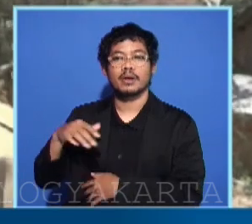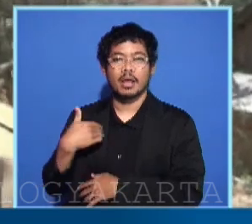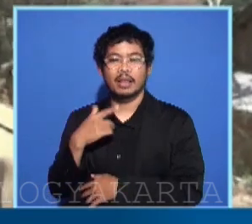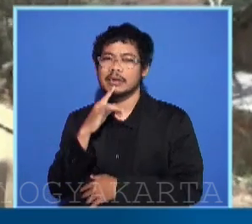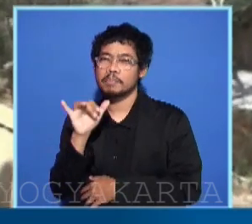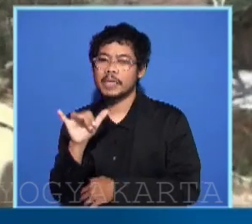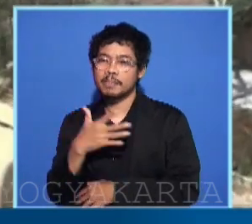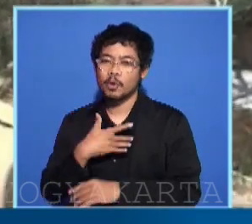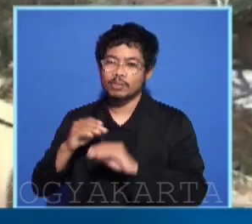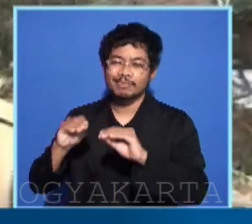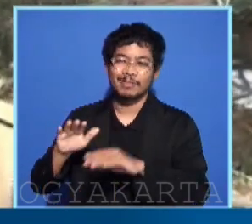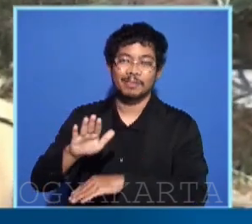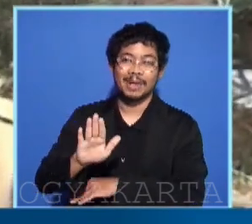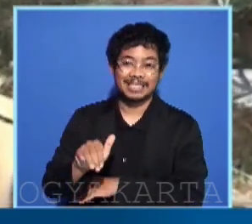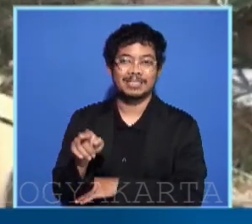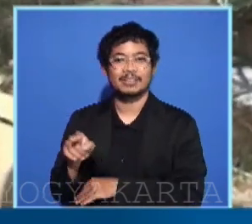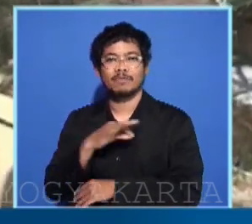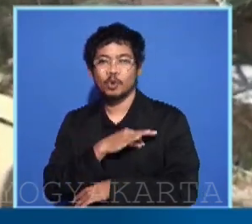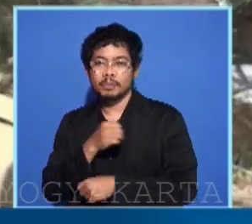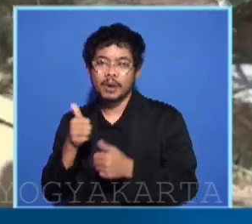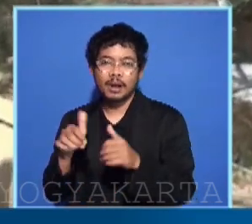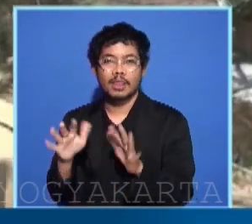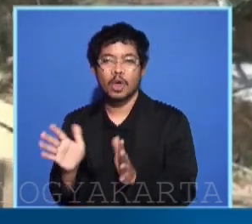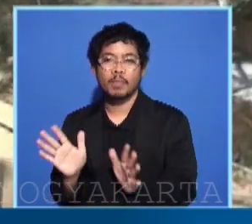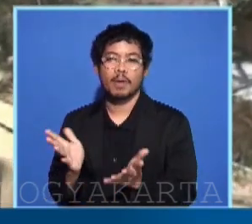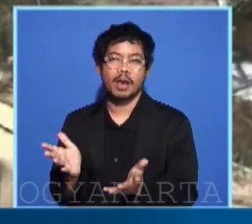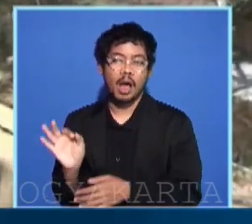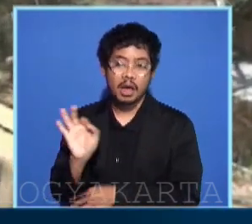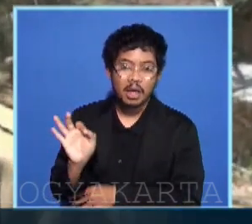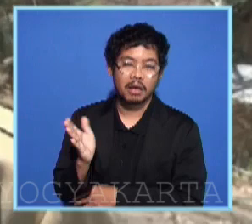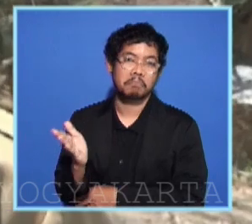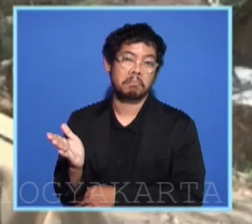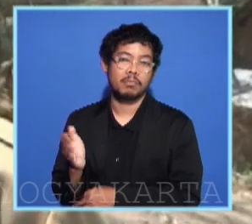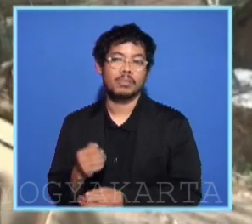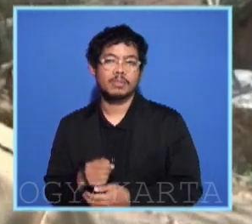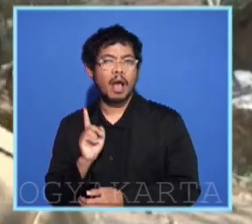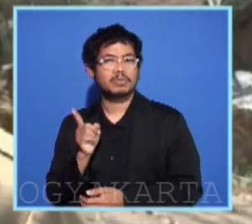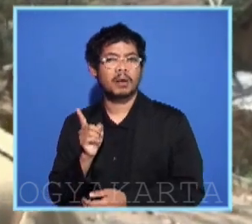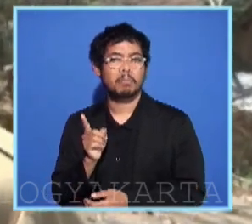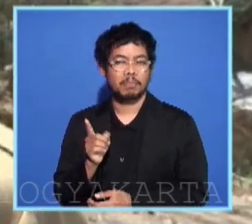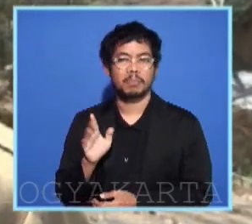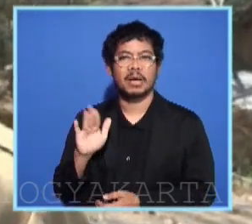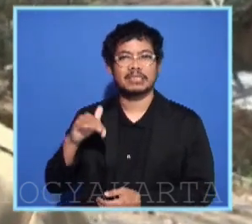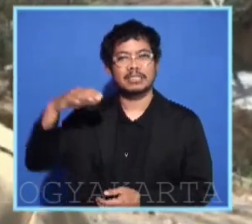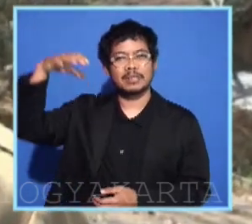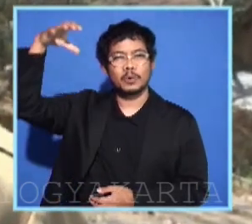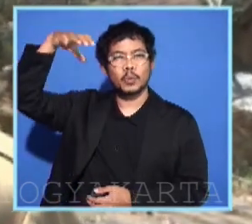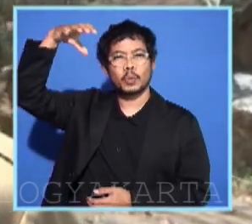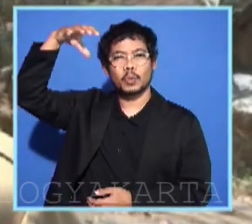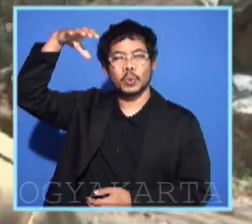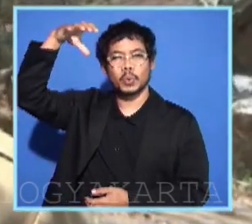alatnya masih berfungsi dengan normal atau tidak karena ini Sebentar lagi kita mau memasuki musim